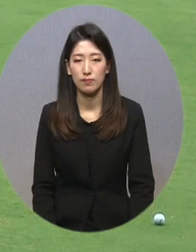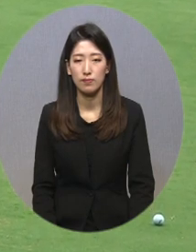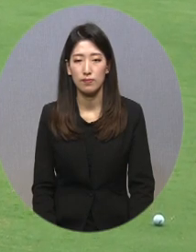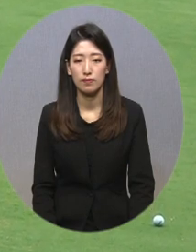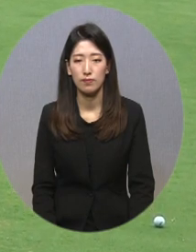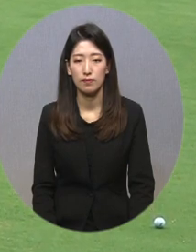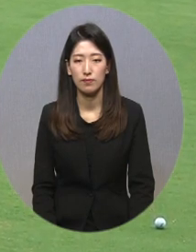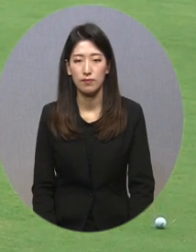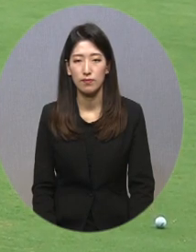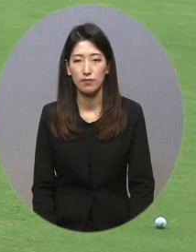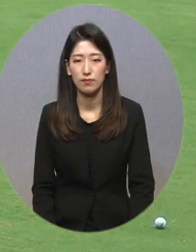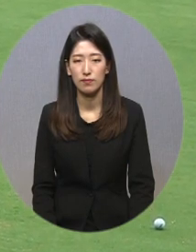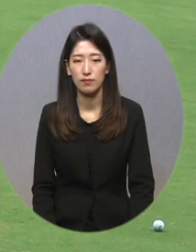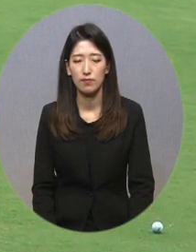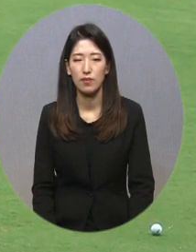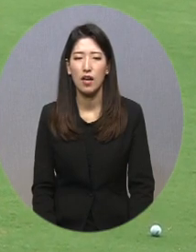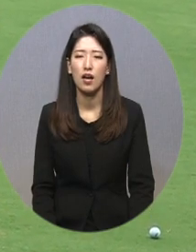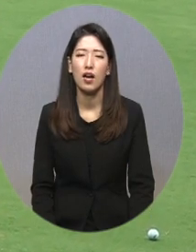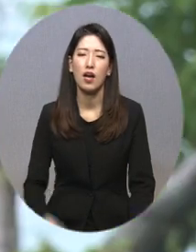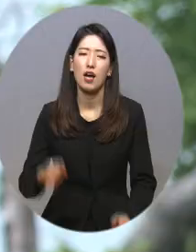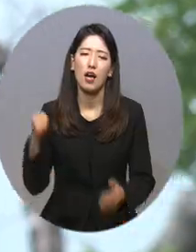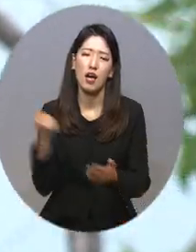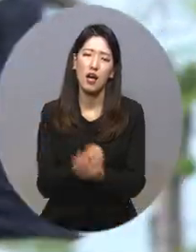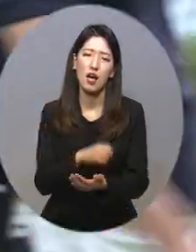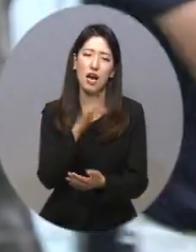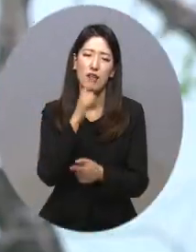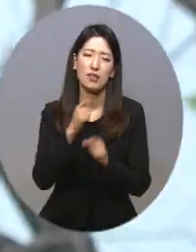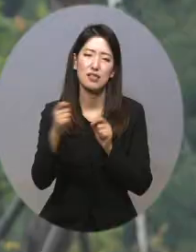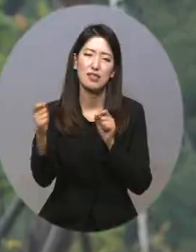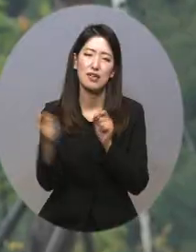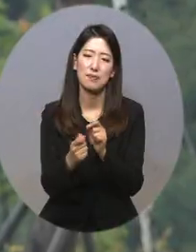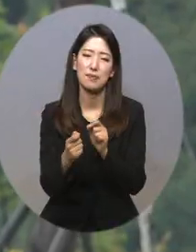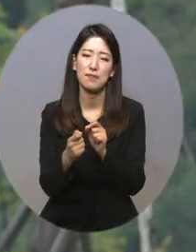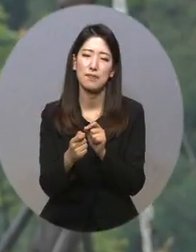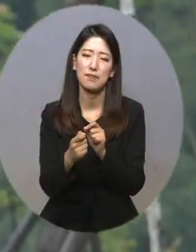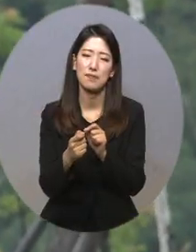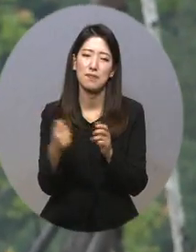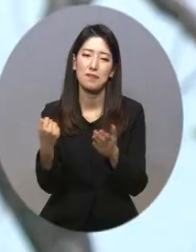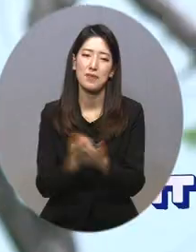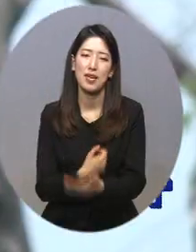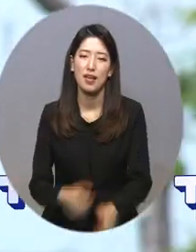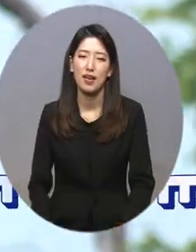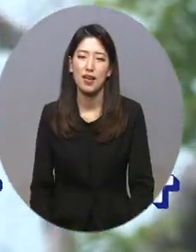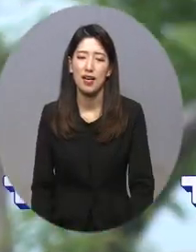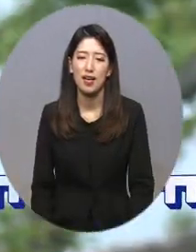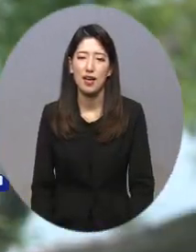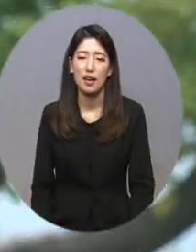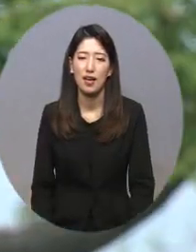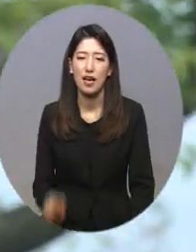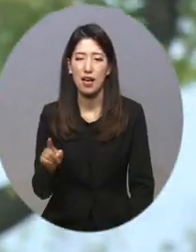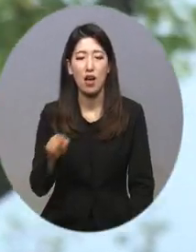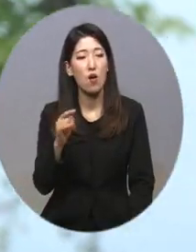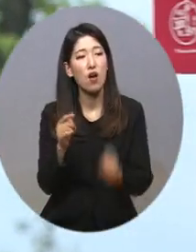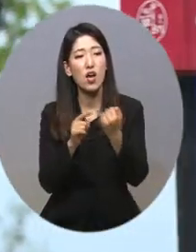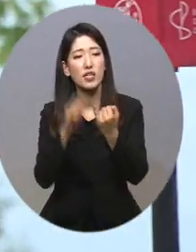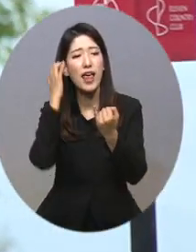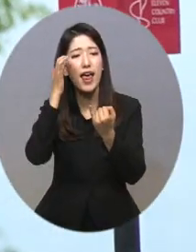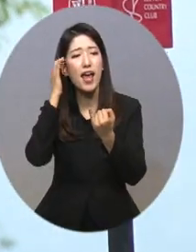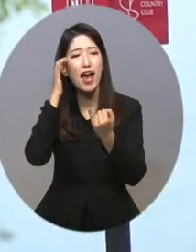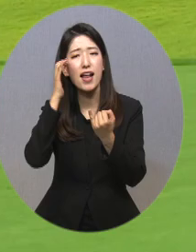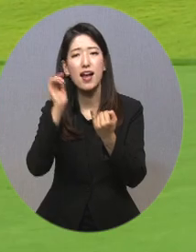나이스. 잘 쳤어. 아, 내가 오르막으로 갔다. 아, 너무 사공이 많으니까 얘가 헷갈렸잖아. 왜 은지를 헷갈리게